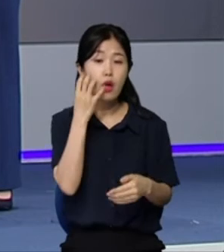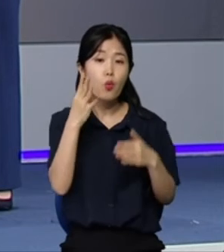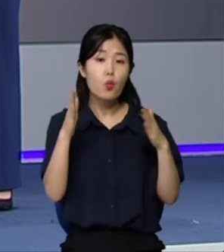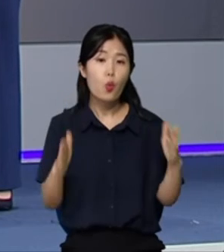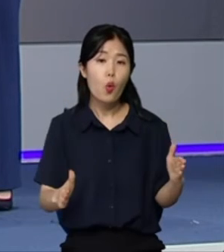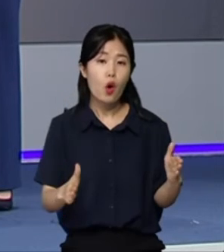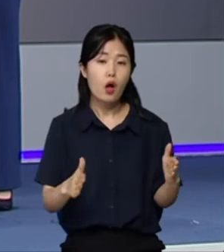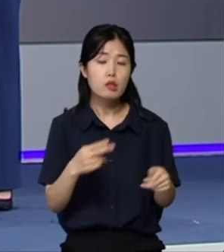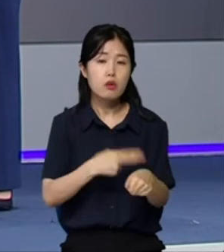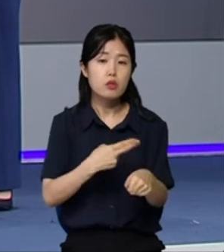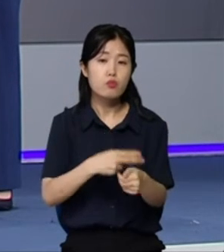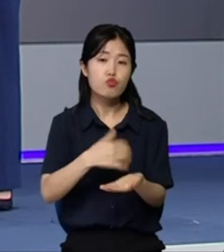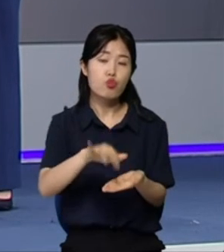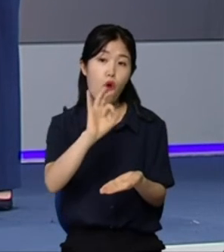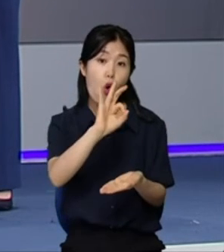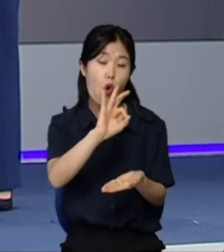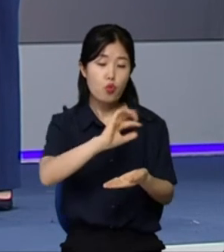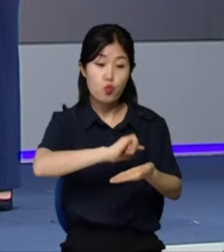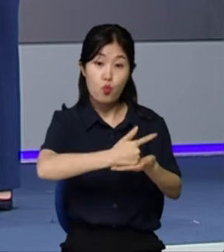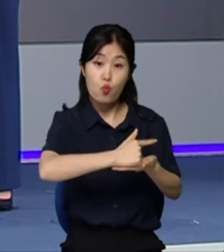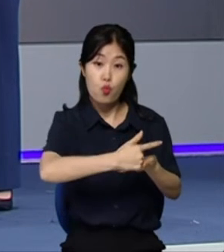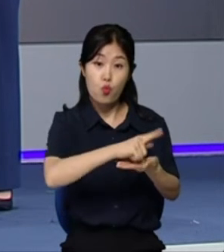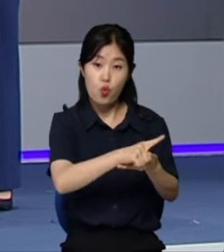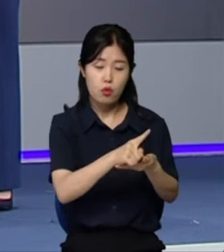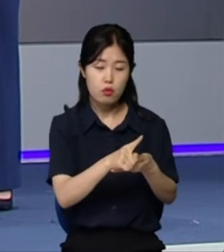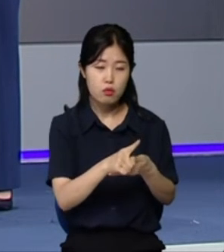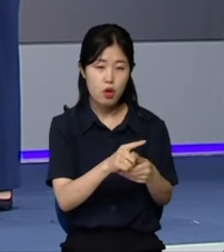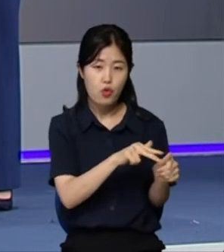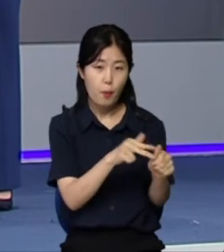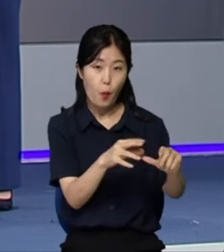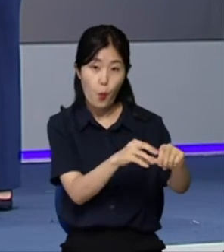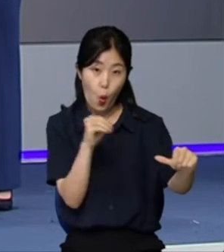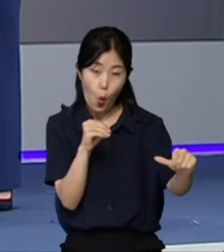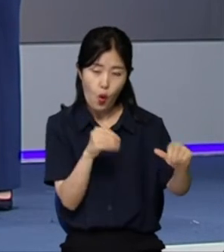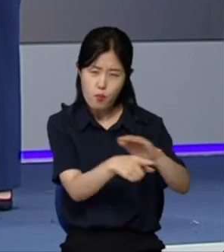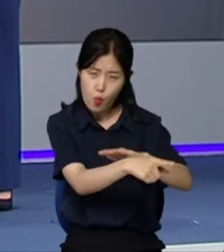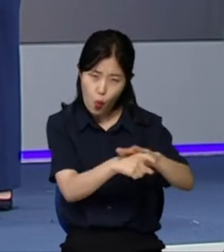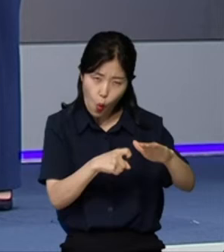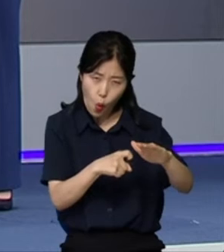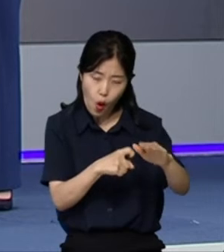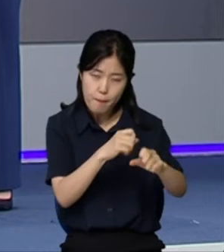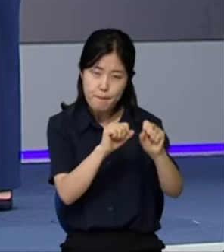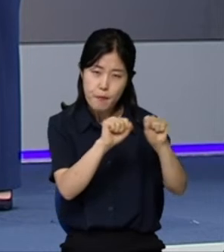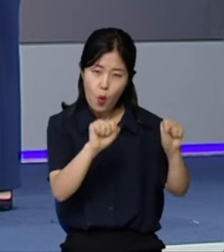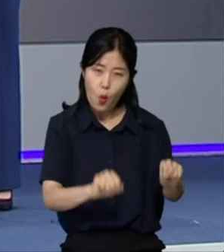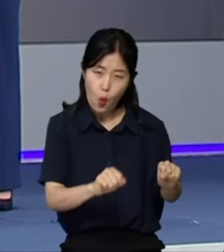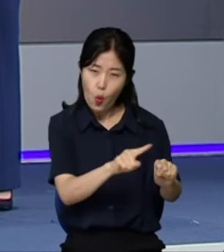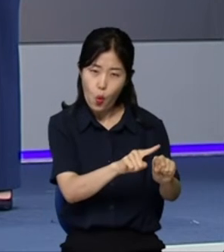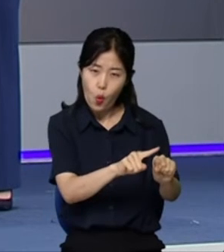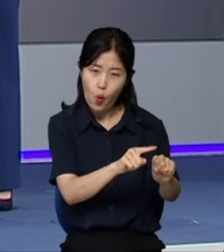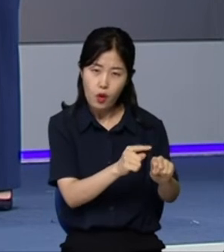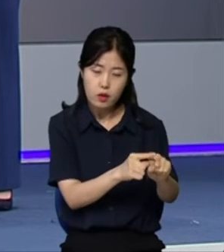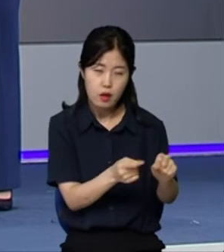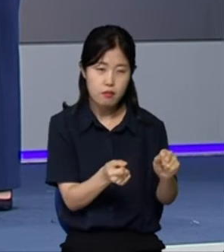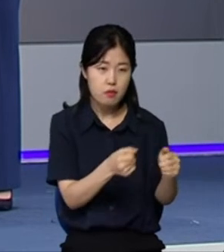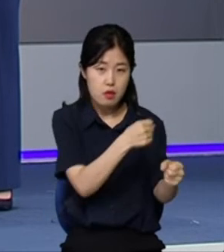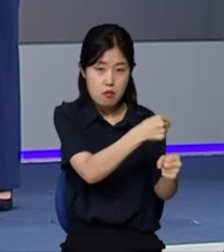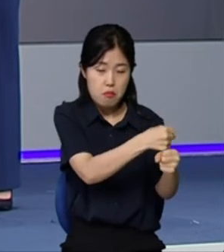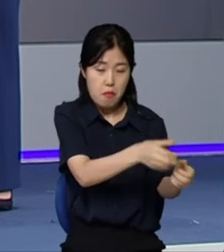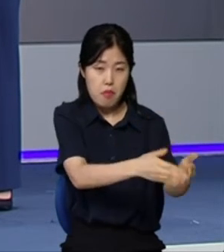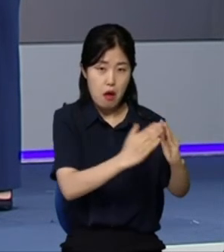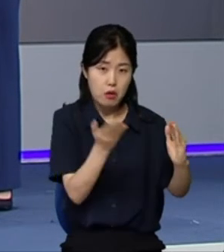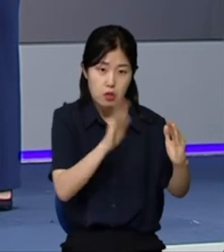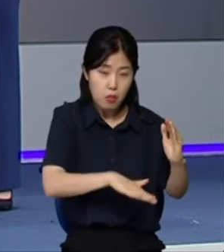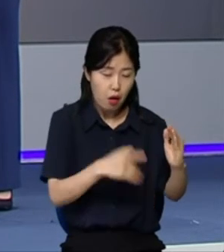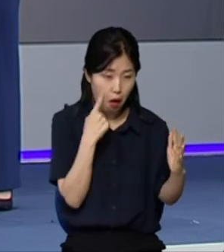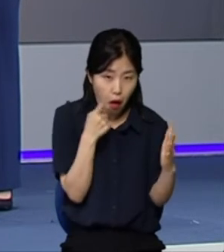10명이 넘는 교사들의 노트북에 해킹 프로그램이 수차례 설치 삭제됐지만 이를 눈치챈 교사들은